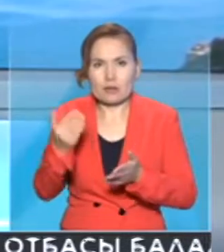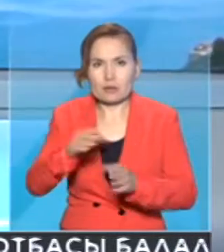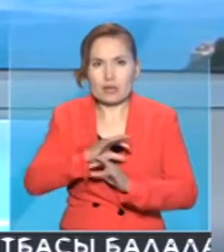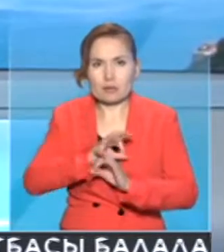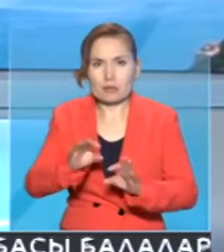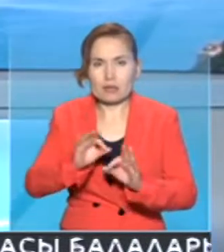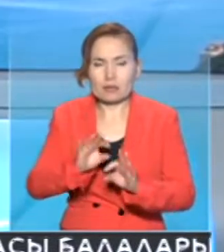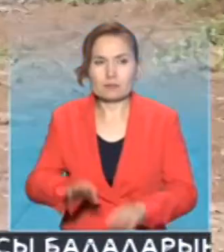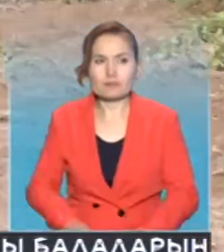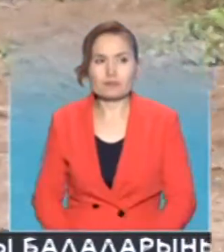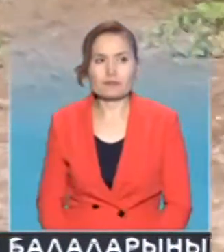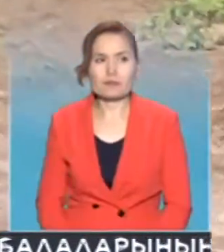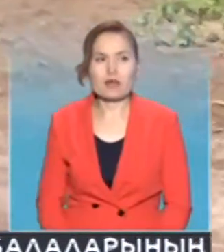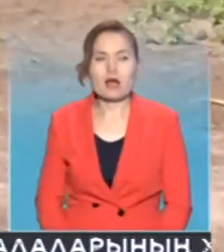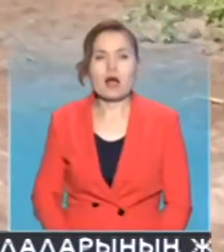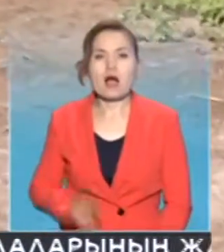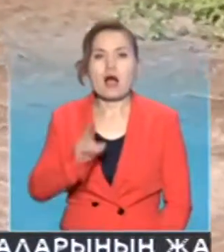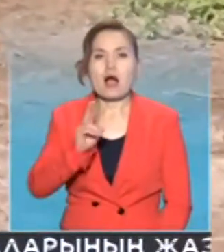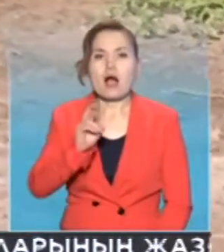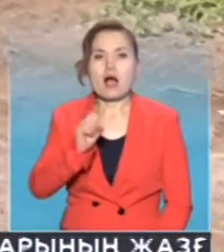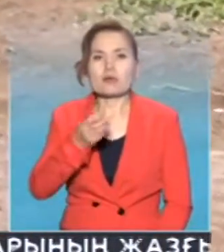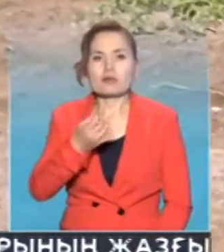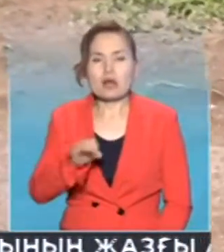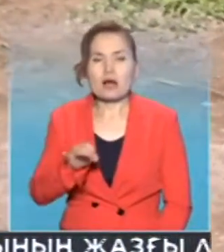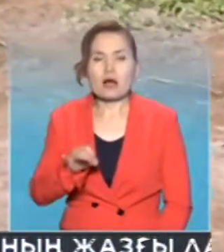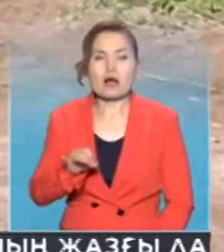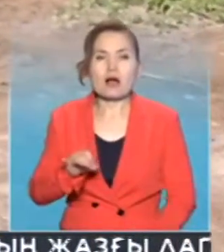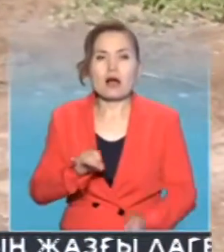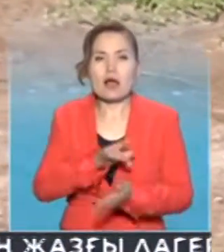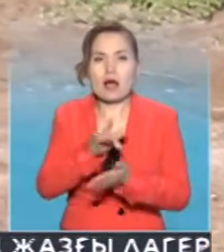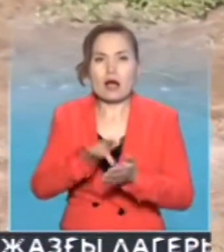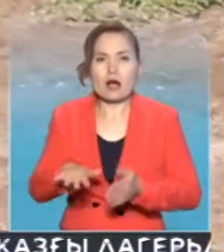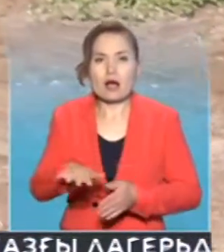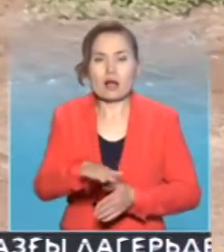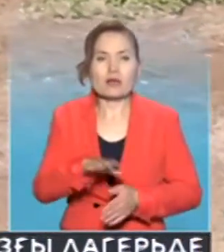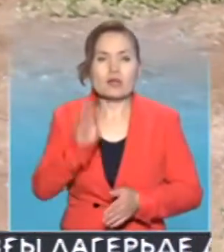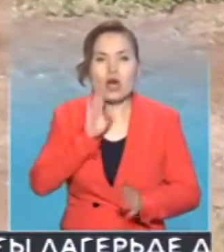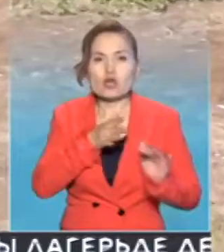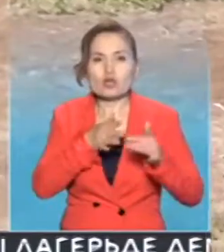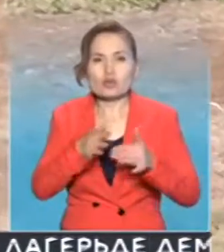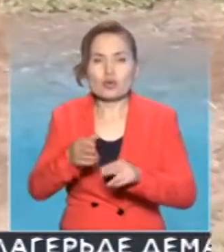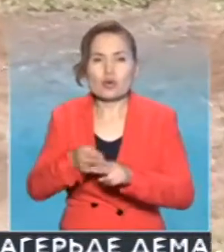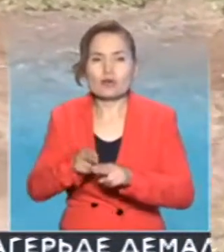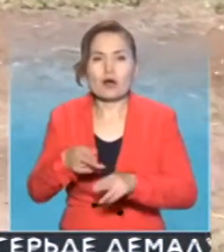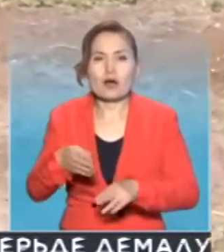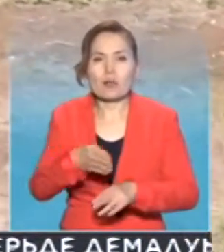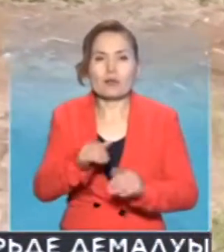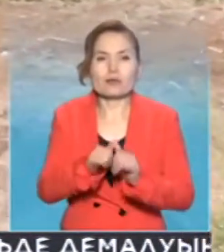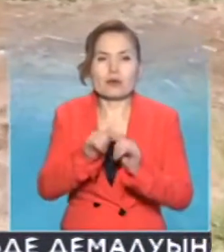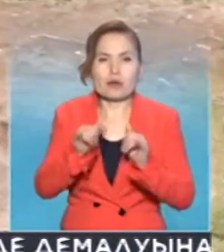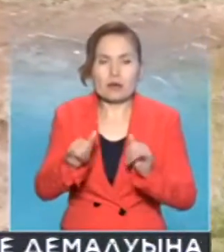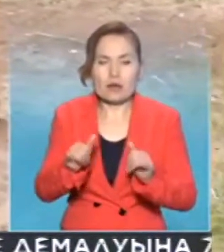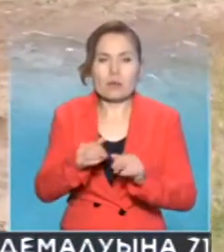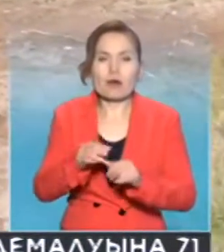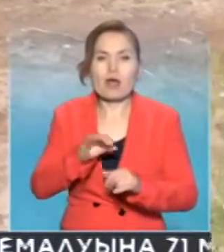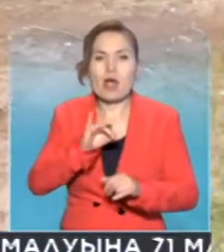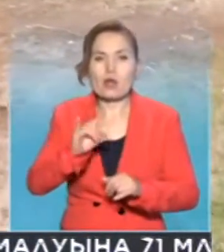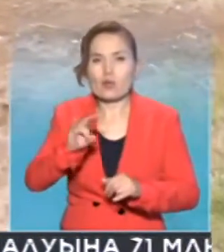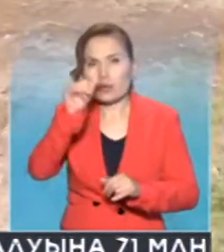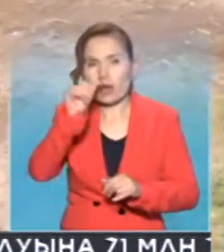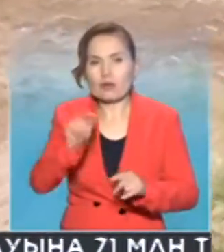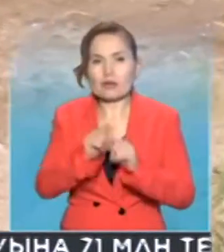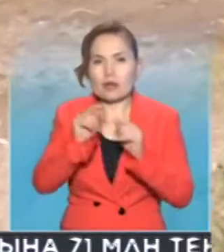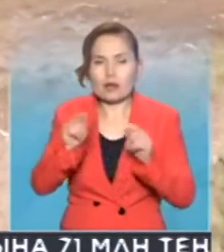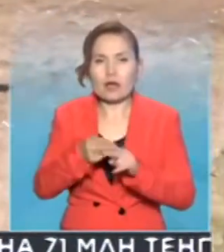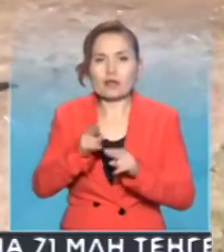келді. Қазір Қапшағай су қоймасы уылдырық шашу маусымына байланысты балықшылар үшін жабық тұр. Маусым айының басында қайта ашылады. Нәпақасын